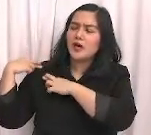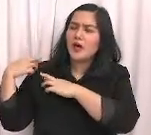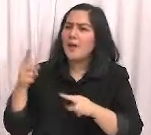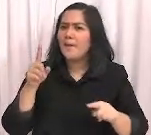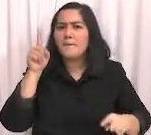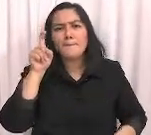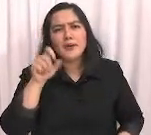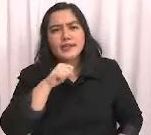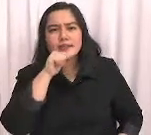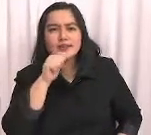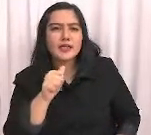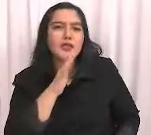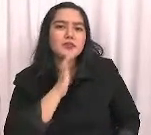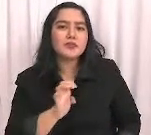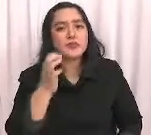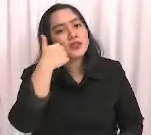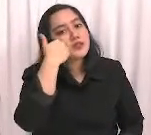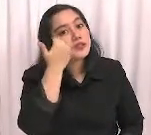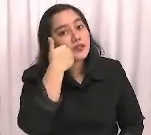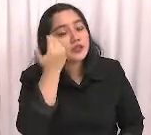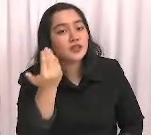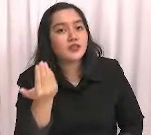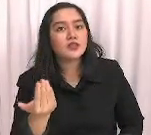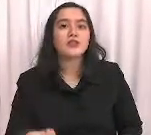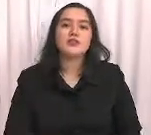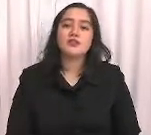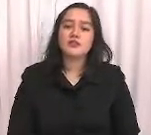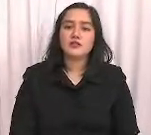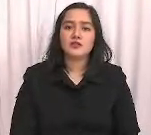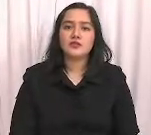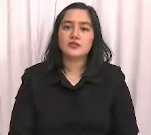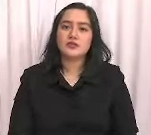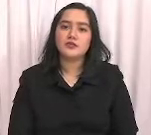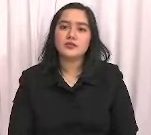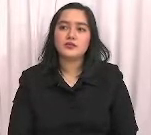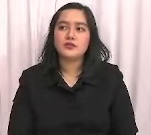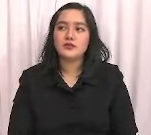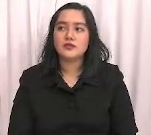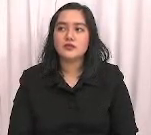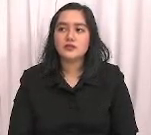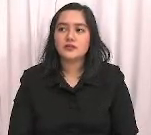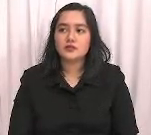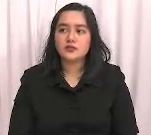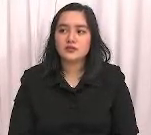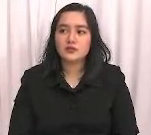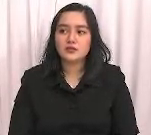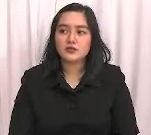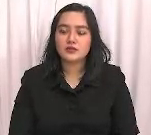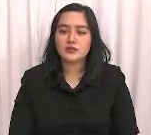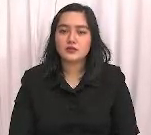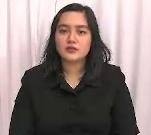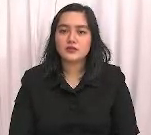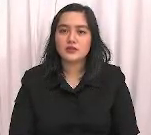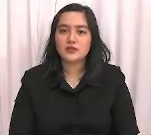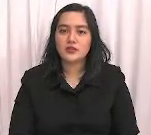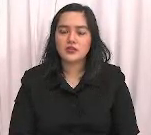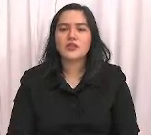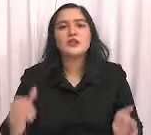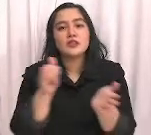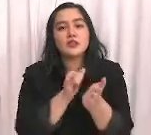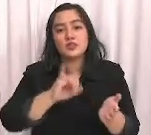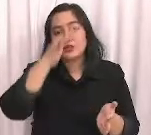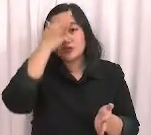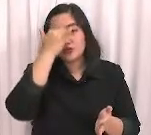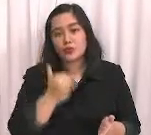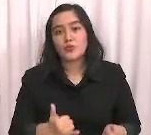ng mga anak natin. Yun nga yung malimit sabihin, sir, ni Brother Noel, maging maingat ka. kasi malaki ang impluensya mo sa mga anak